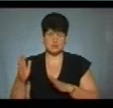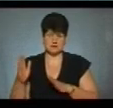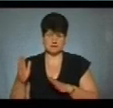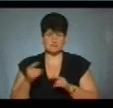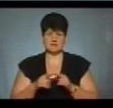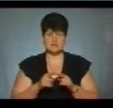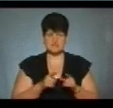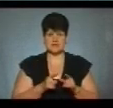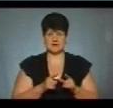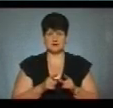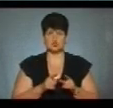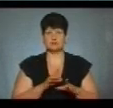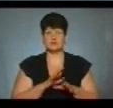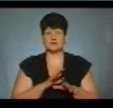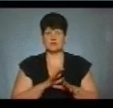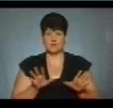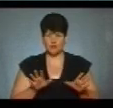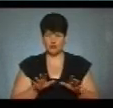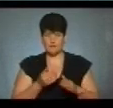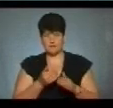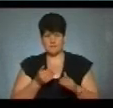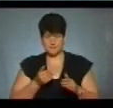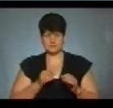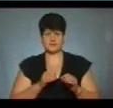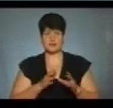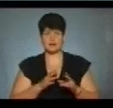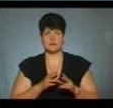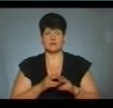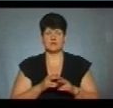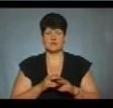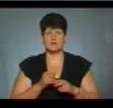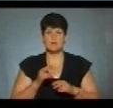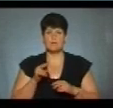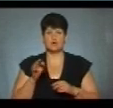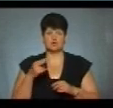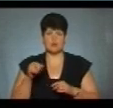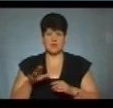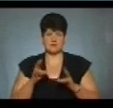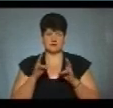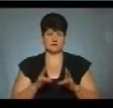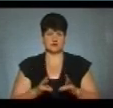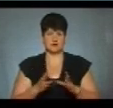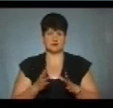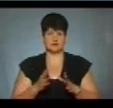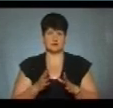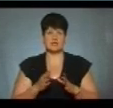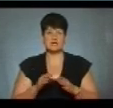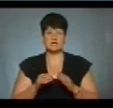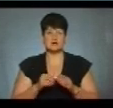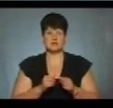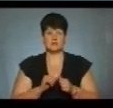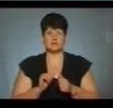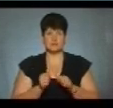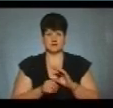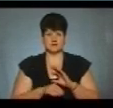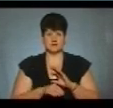Це запобігання надзвичайній ситуації, подолання наслідків надзвичайної ситуації і дострокові вибори. Тільки в трьох випадках